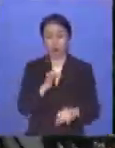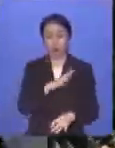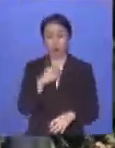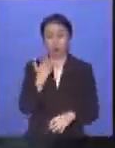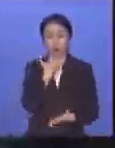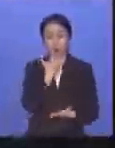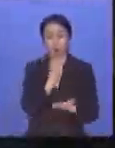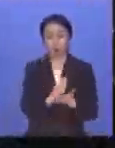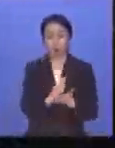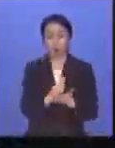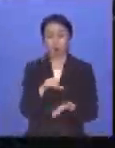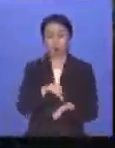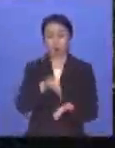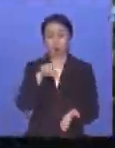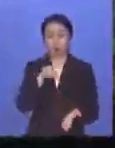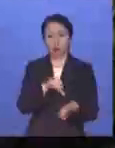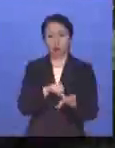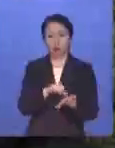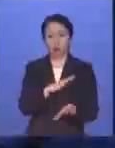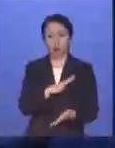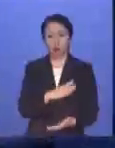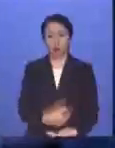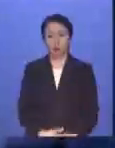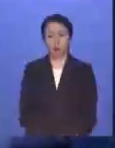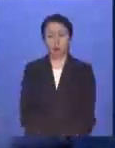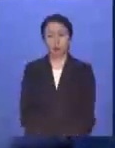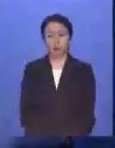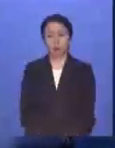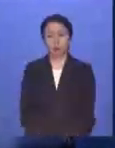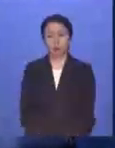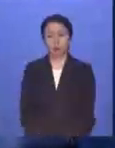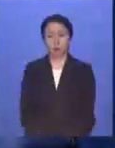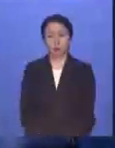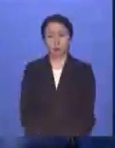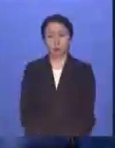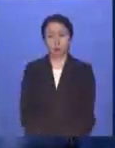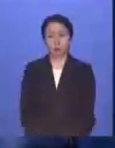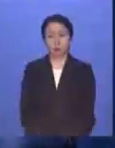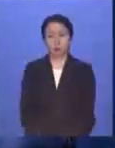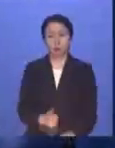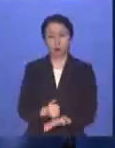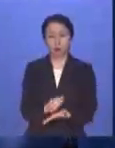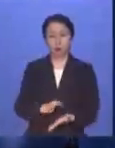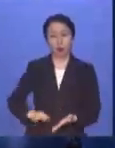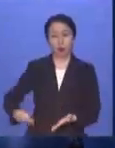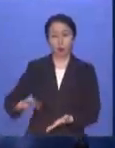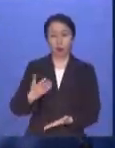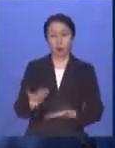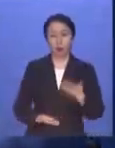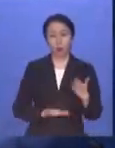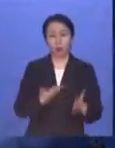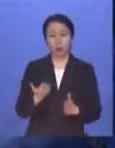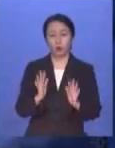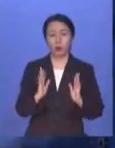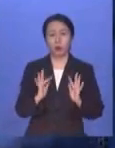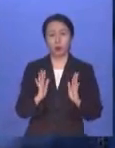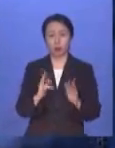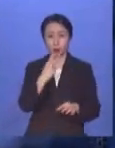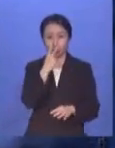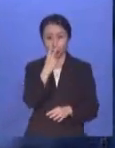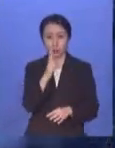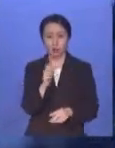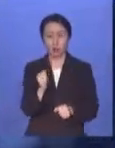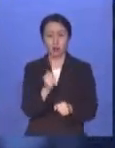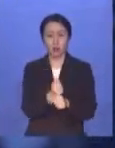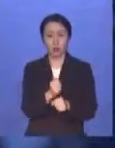олардың өзгерістерге қатысты пікірін білді. Областную спартакиаду приехали, проходим по парку. Реконструировано, посмотреть, как очень они